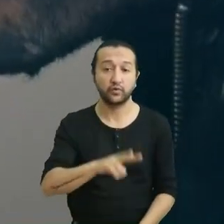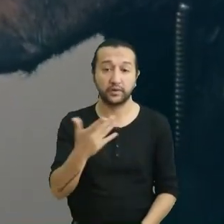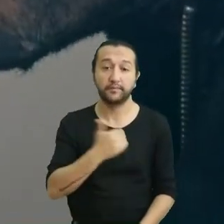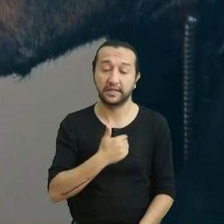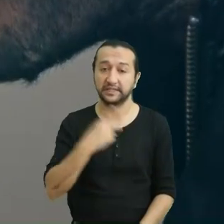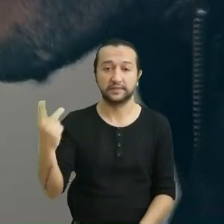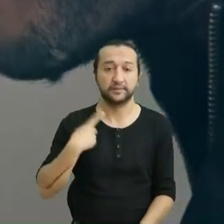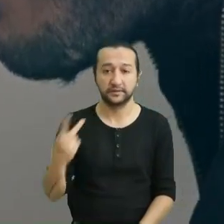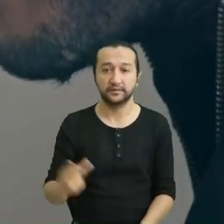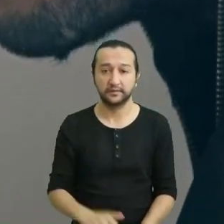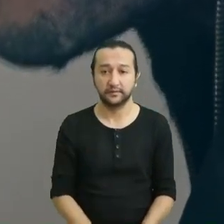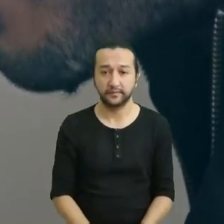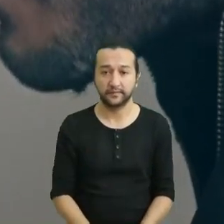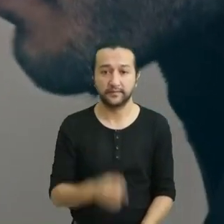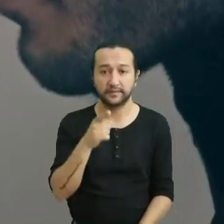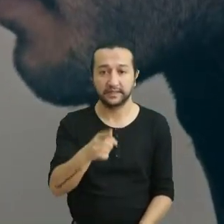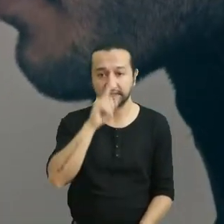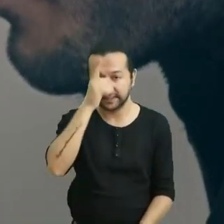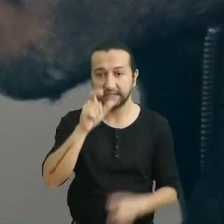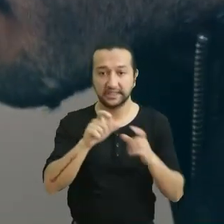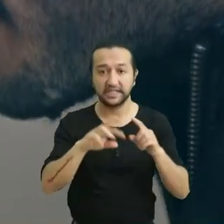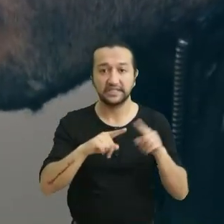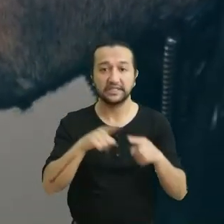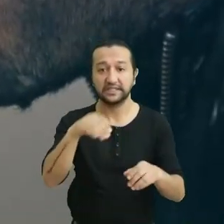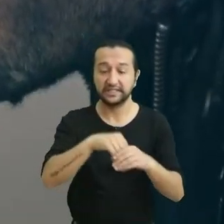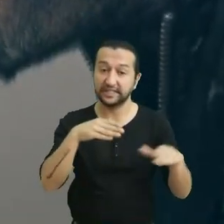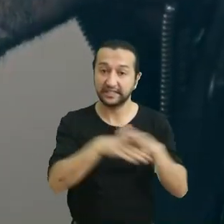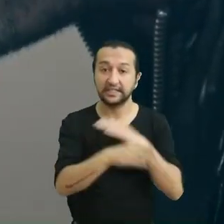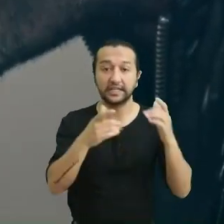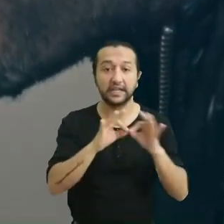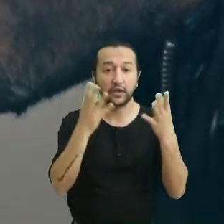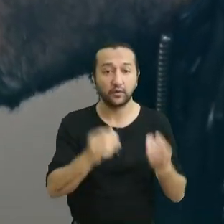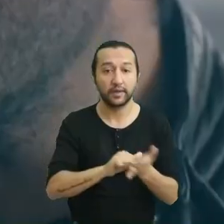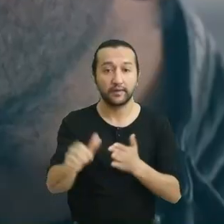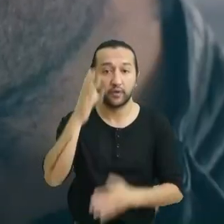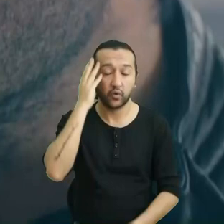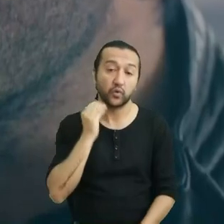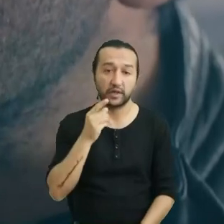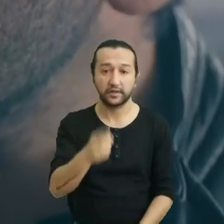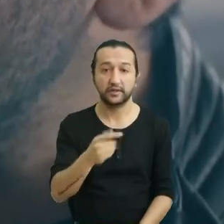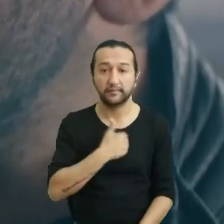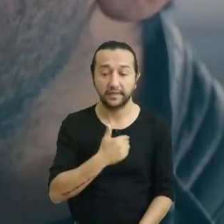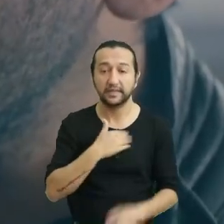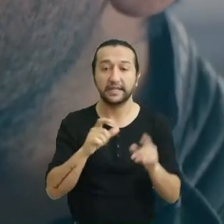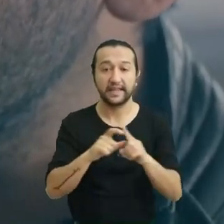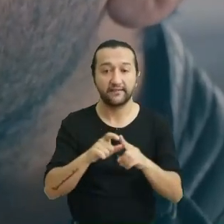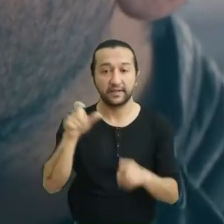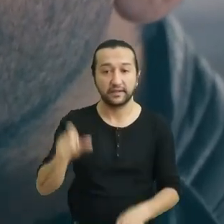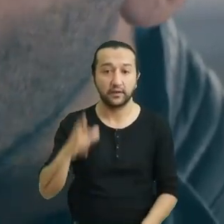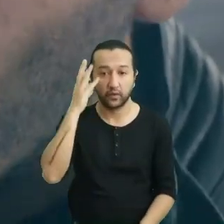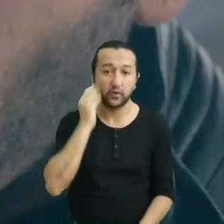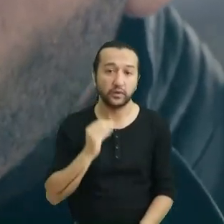da ben. Sacit, içlerine gir. Ne olup bittiğini öğren. Bana devranı öğren.